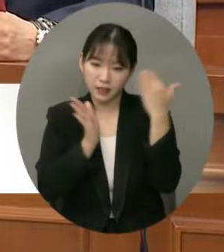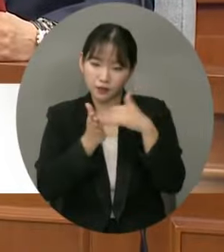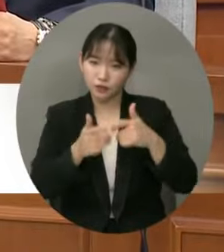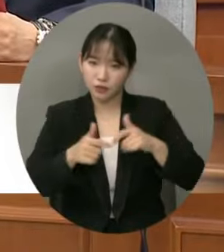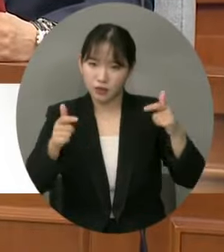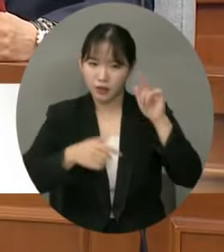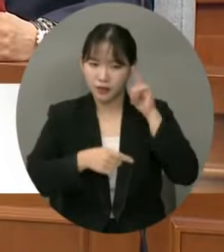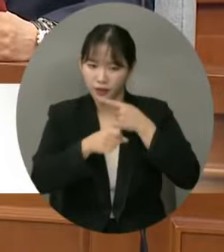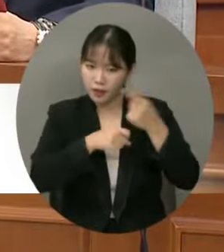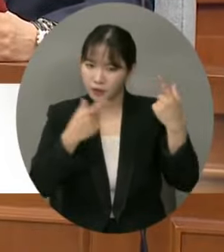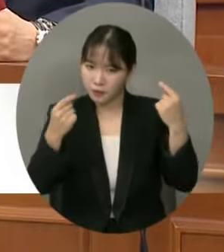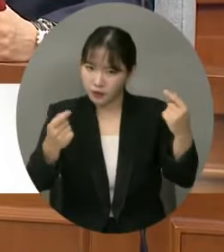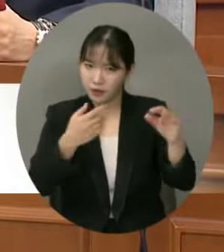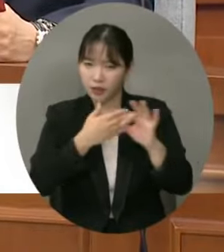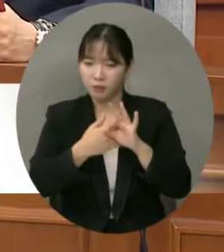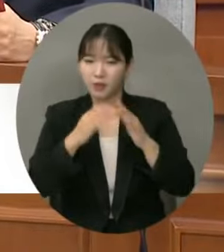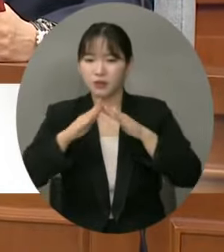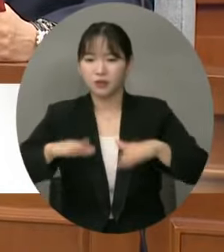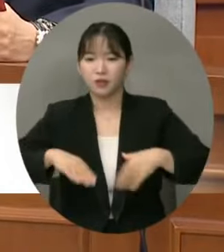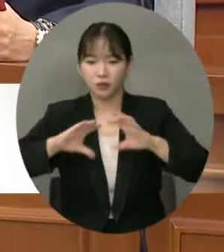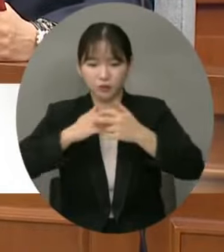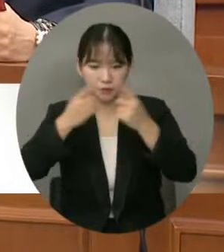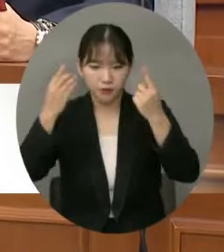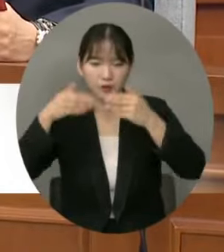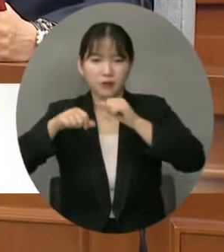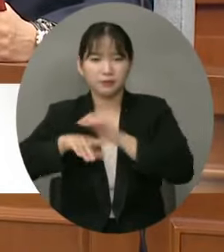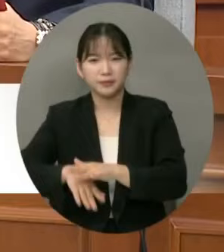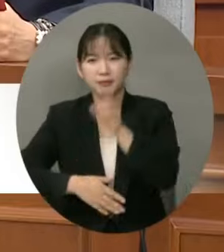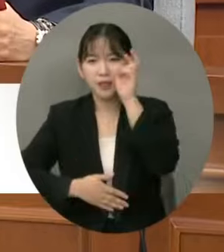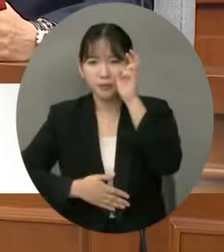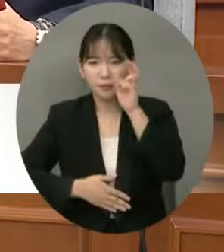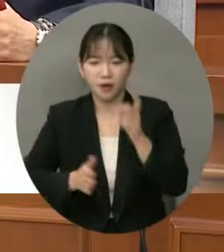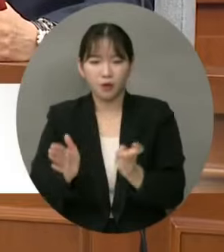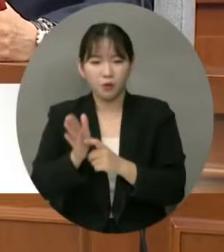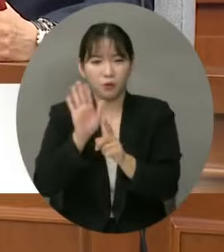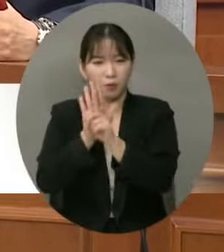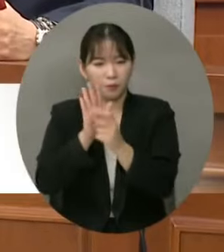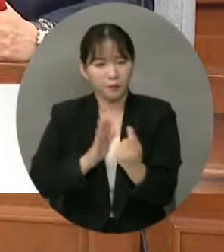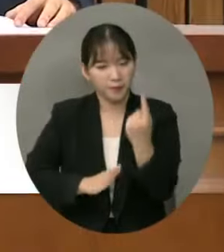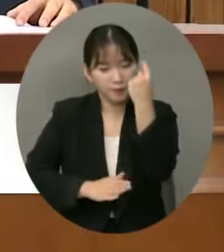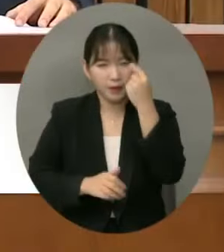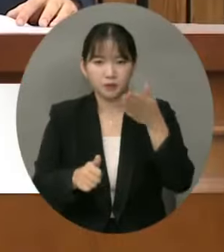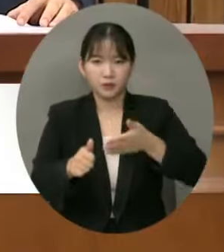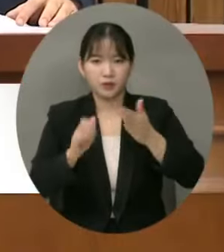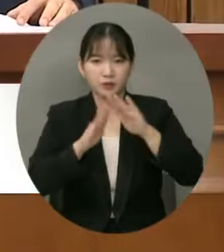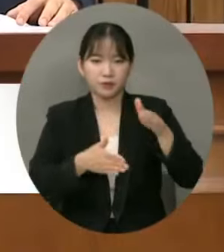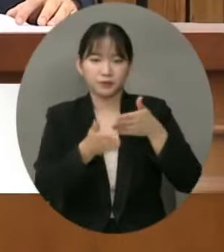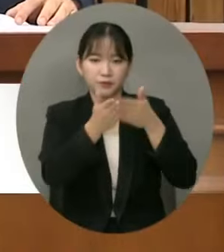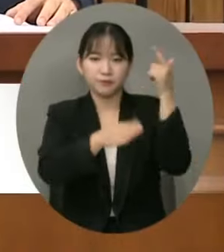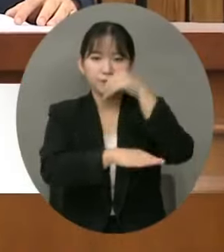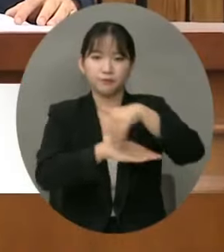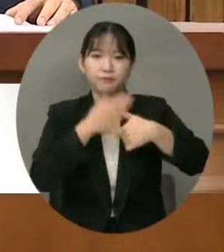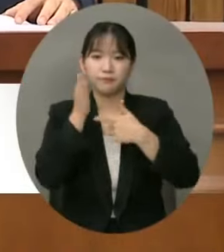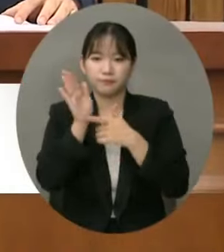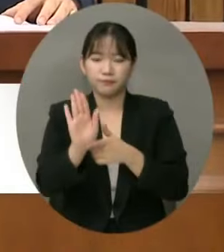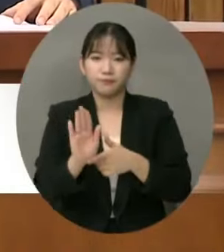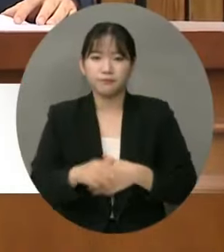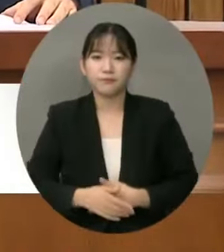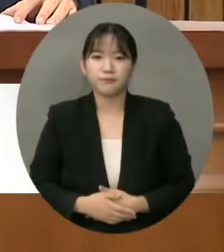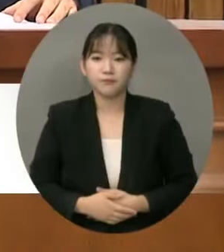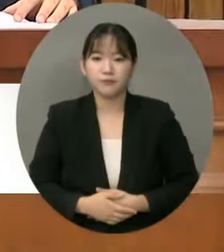국립의대 신설은 무산도 가능성이 높아질 것으로 보고 공모절차를 서둘러 것을 전남도에 요구할 예정이라고